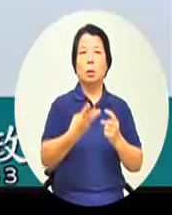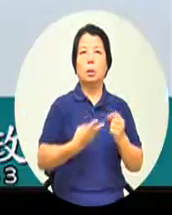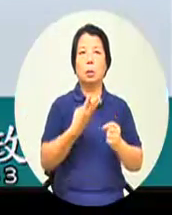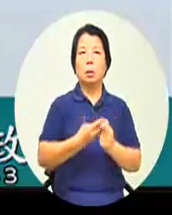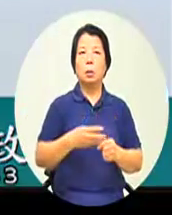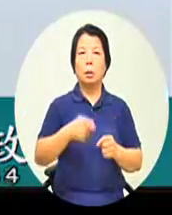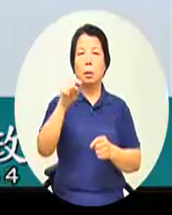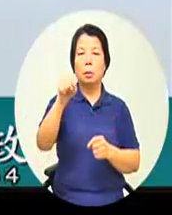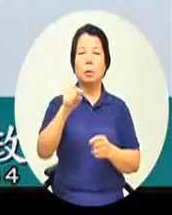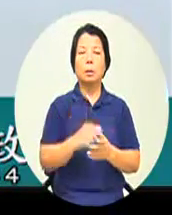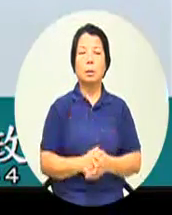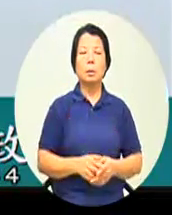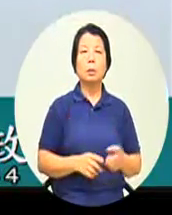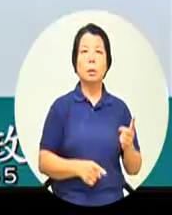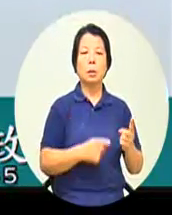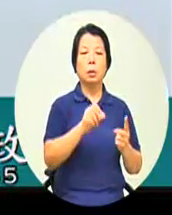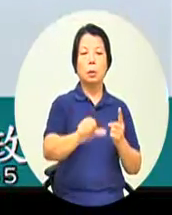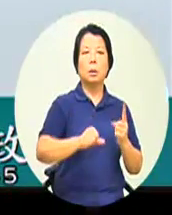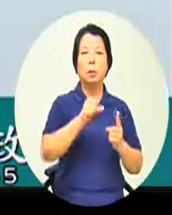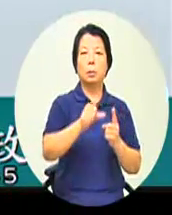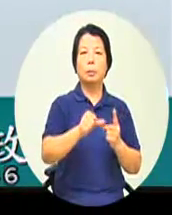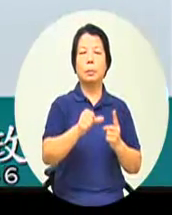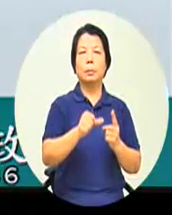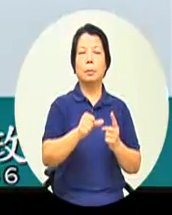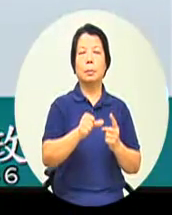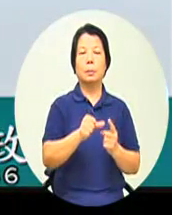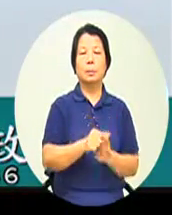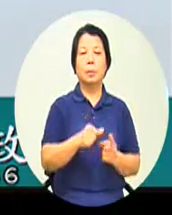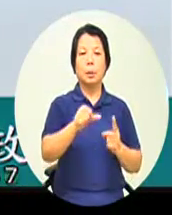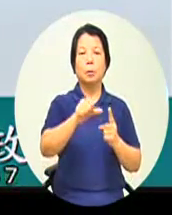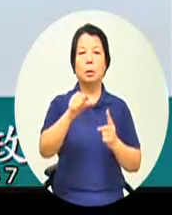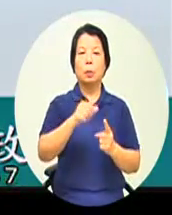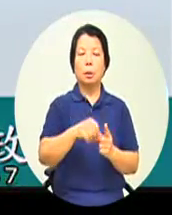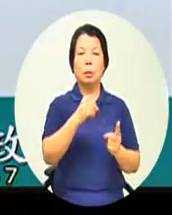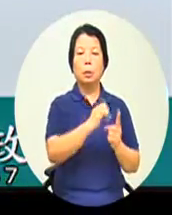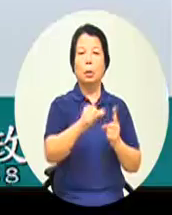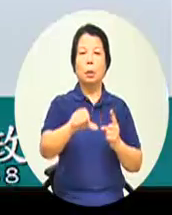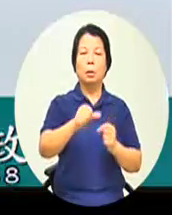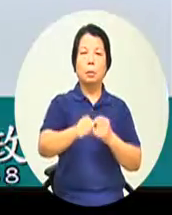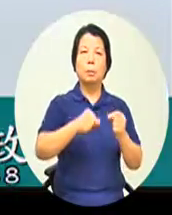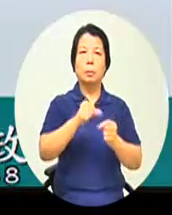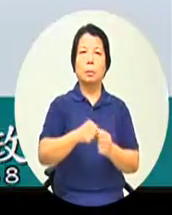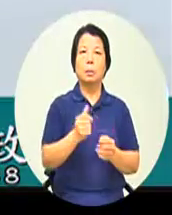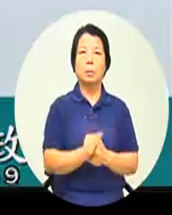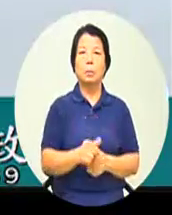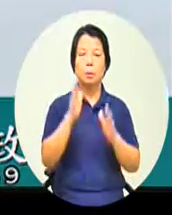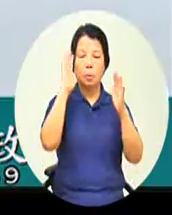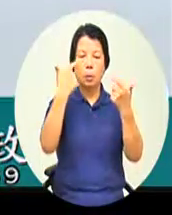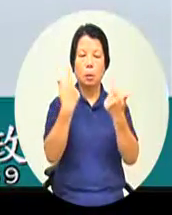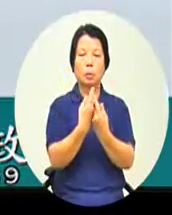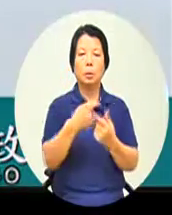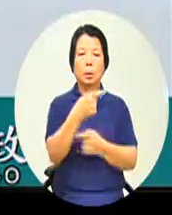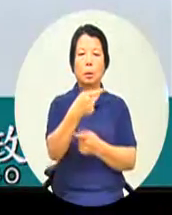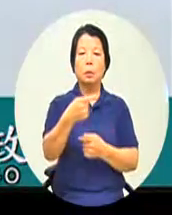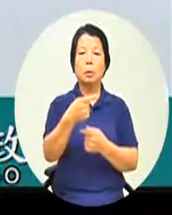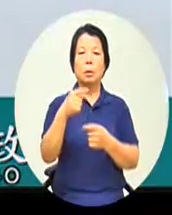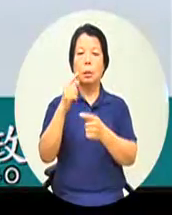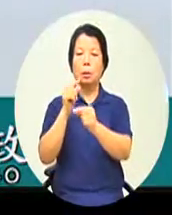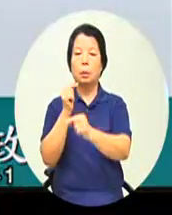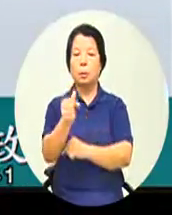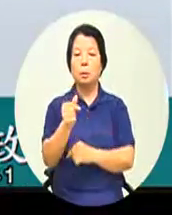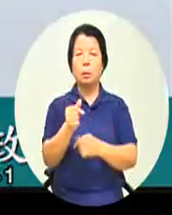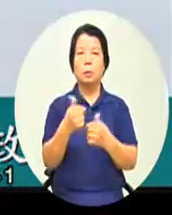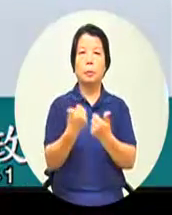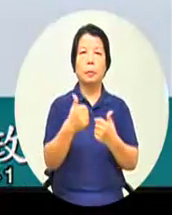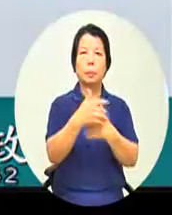呢，105年啊。当然是正负啦，都是可以调三元，也可以减三元加三元，